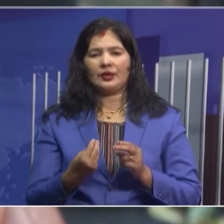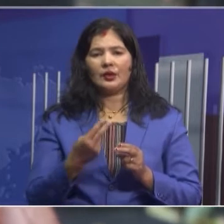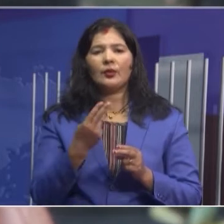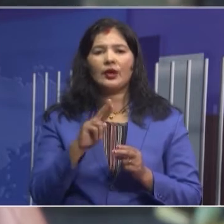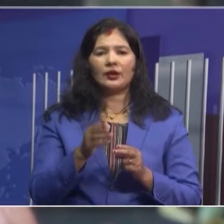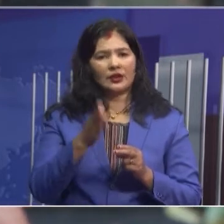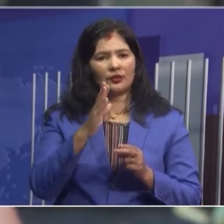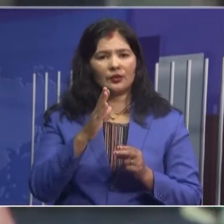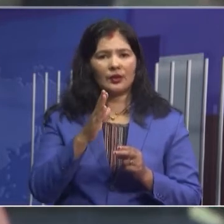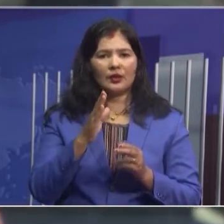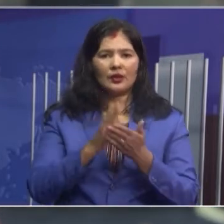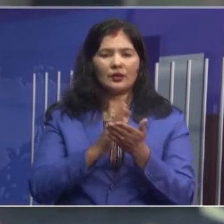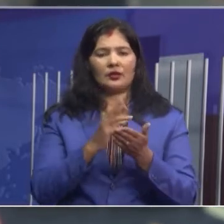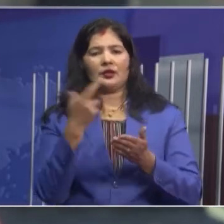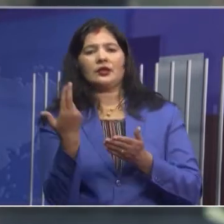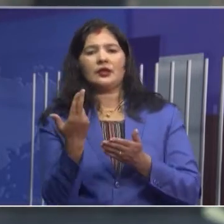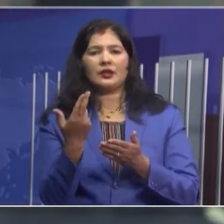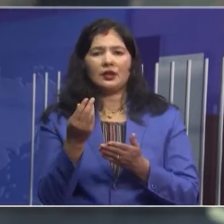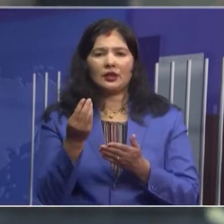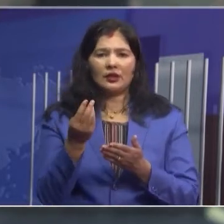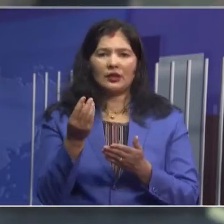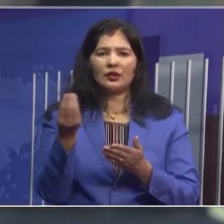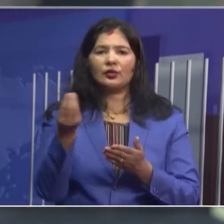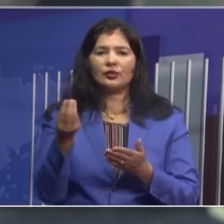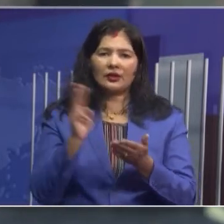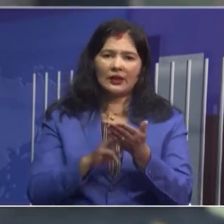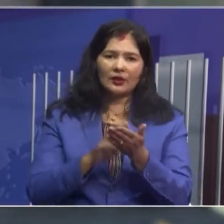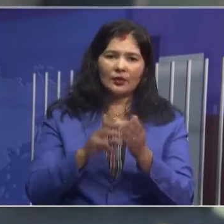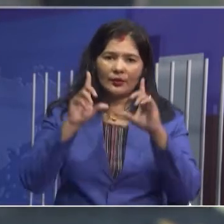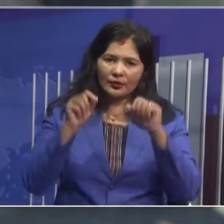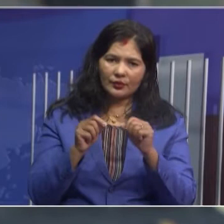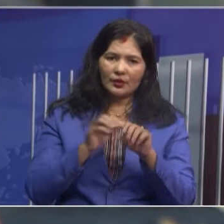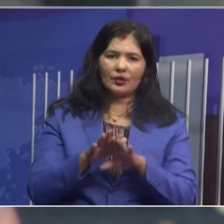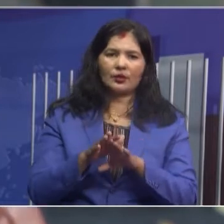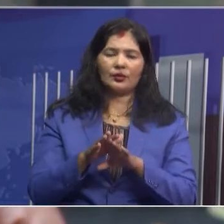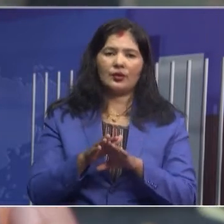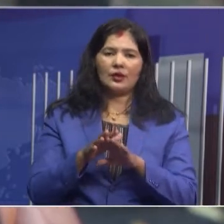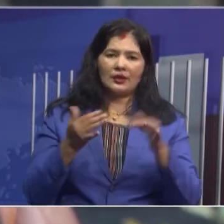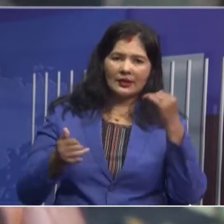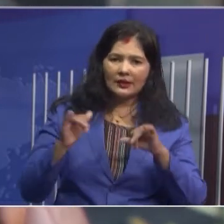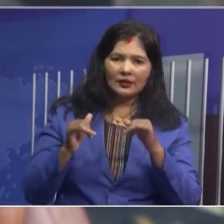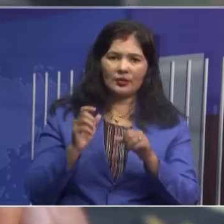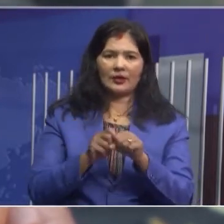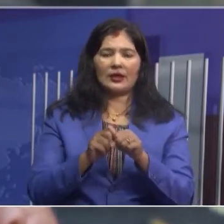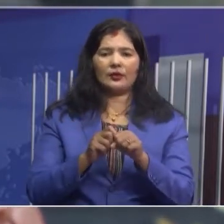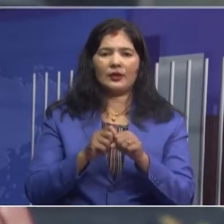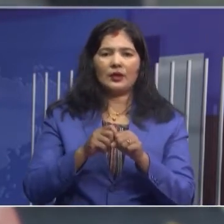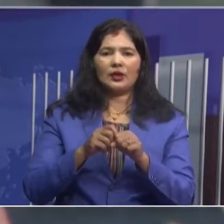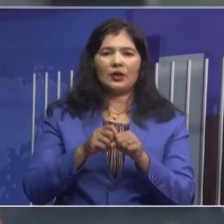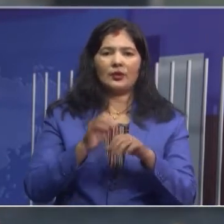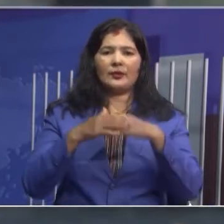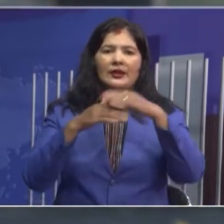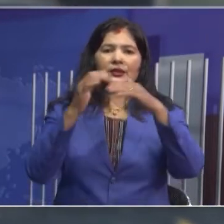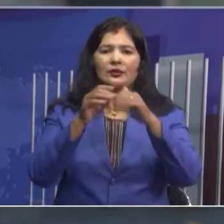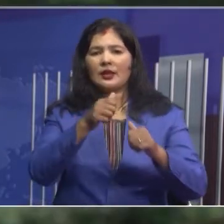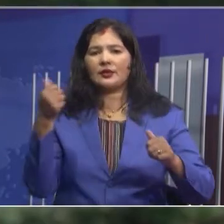त्यो कुराहरू हामीले कसरी गर्नुभयो भनेर अलिअलि यहाँ राखिदिएको भयो फोटोहरू या भने अलिअलि म्युजियम जस्तो बनाएको भयो अझै पनि यो क्षेत्रको विकास